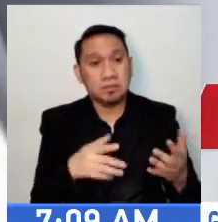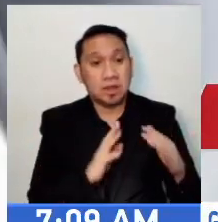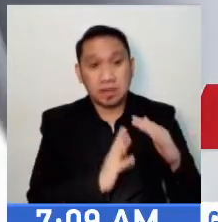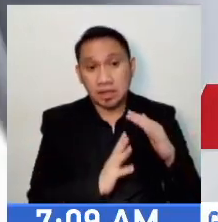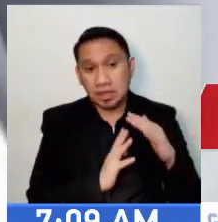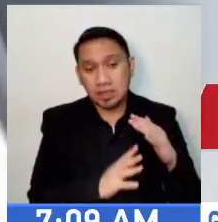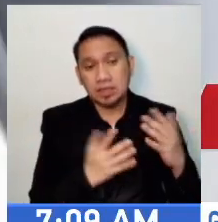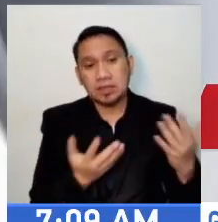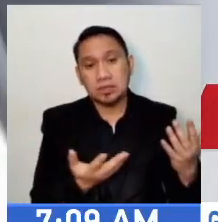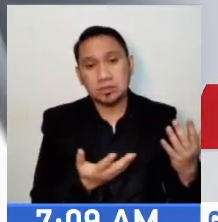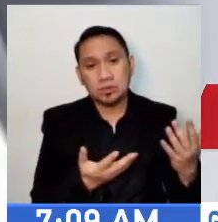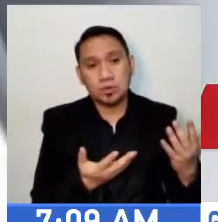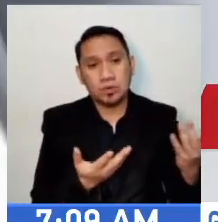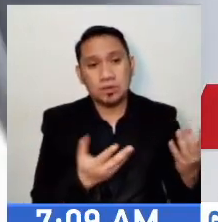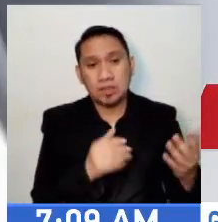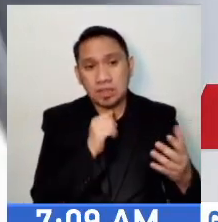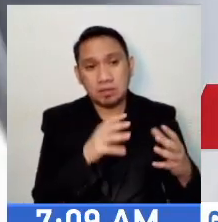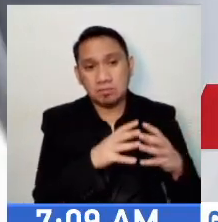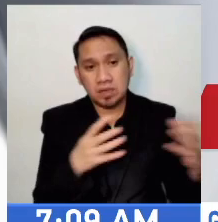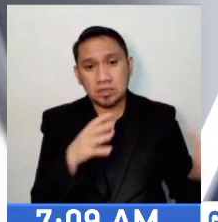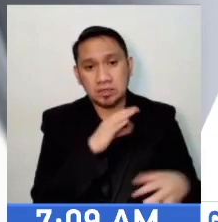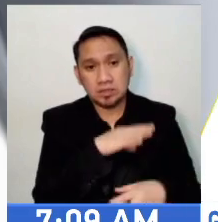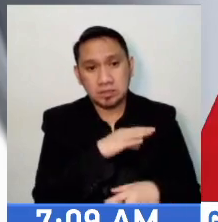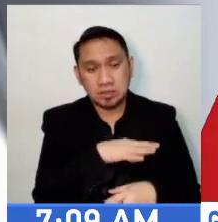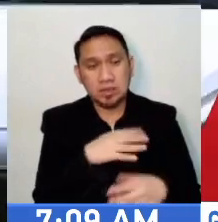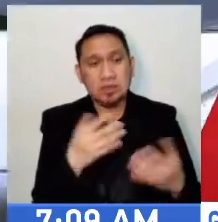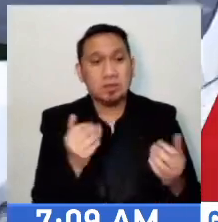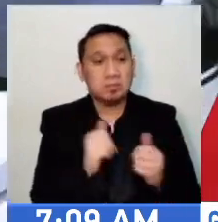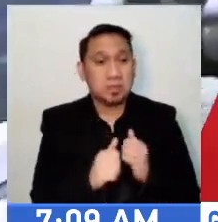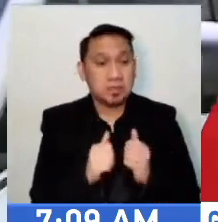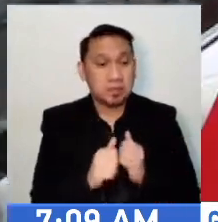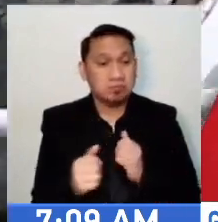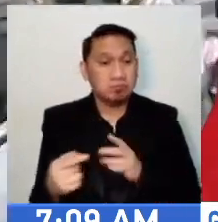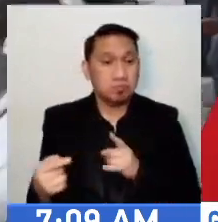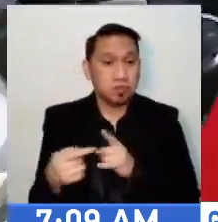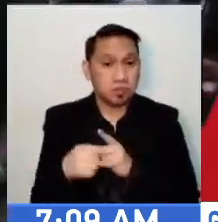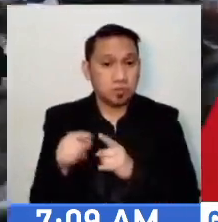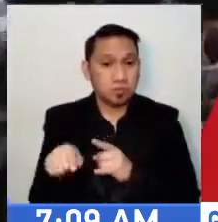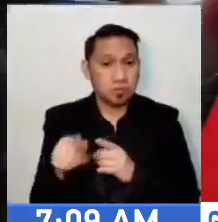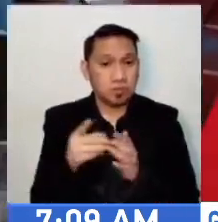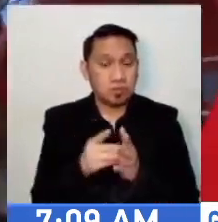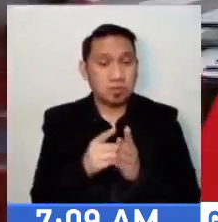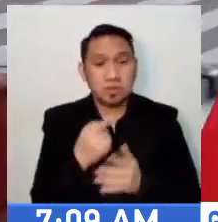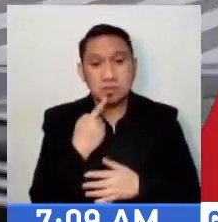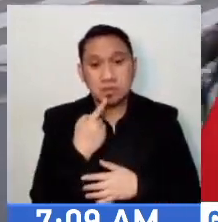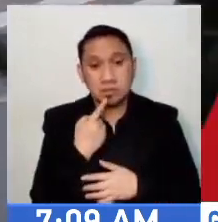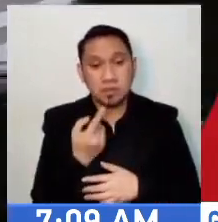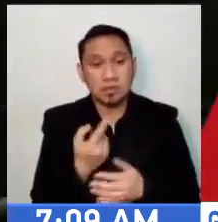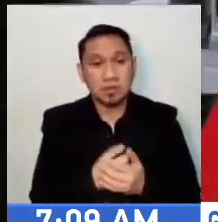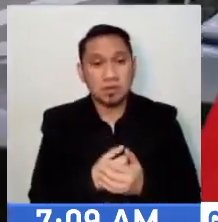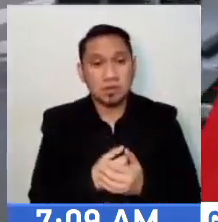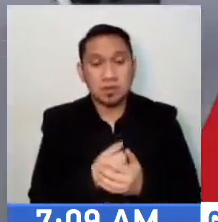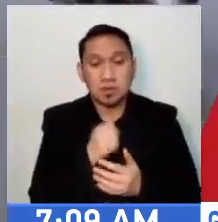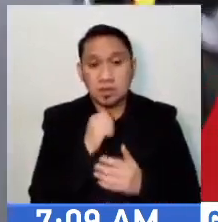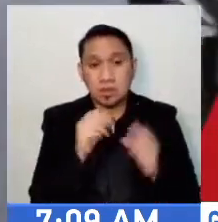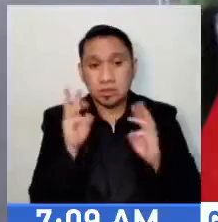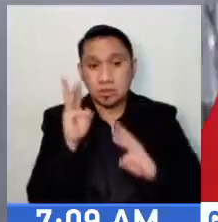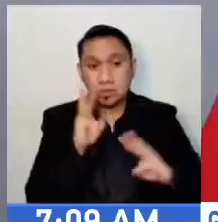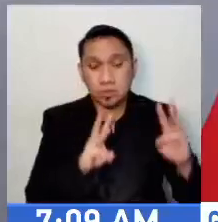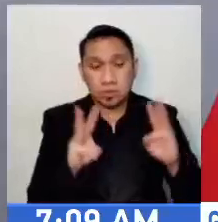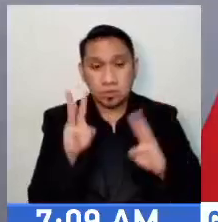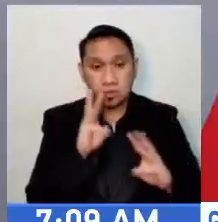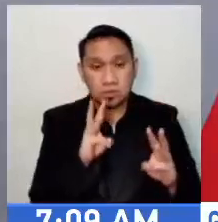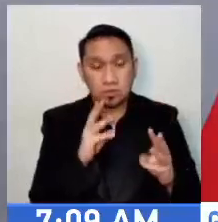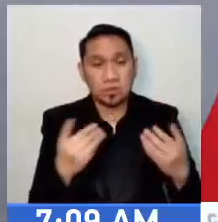kita. Maghahati-hati sila doon sa demand. Sabi ni Guadis, huwag daw mag-alala na tila babahan ng mga bagong